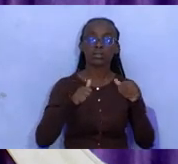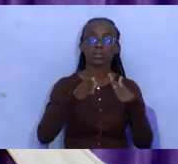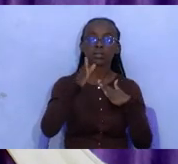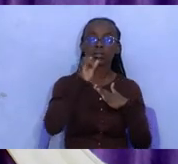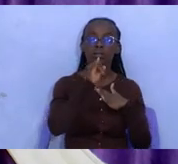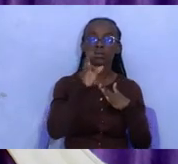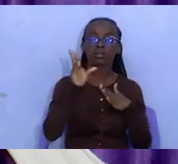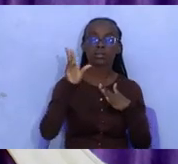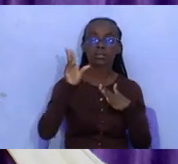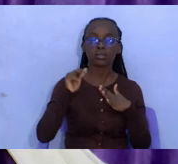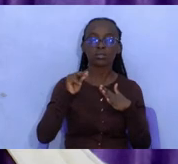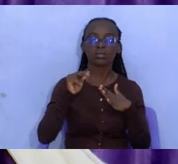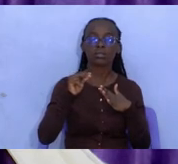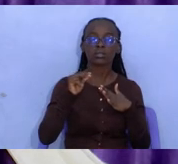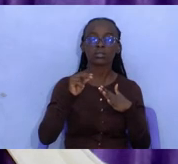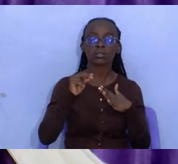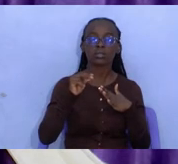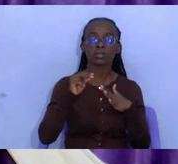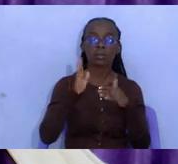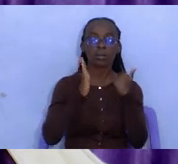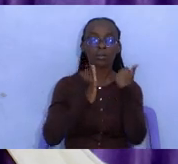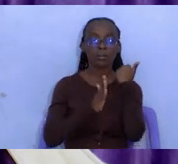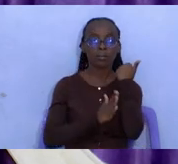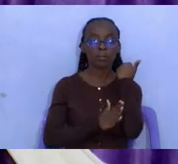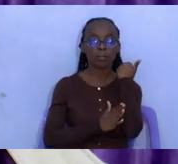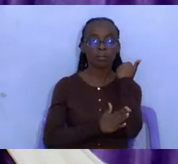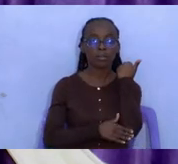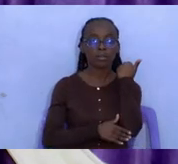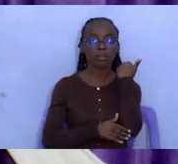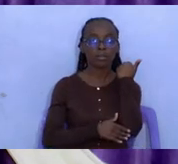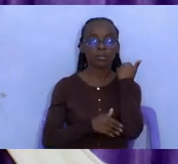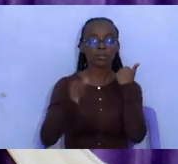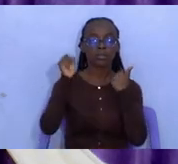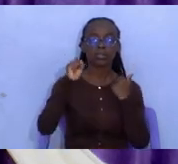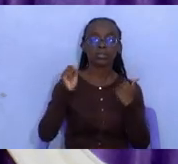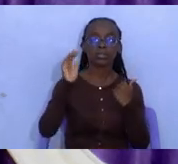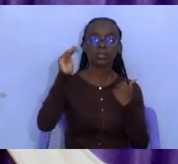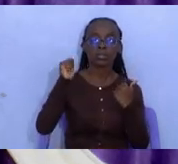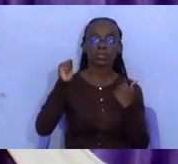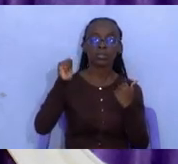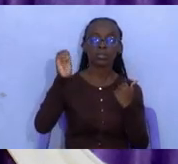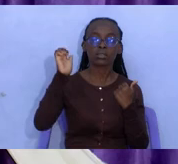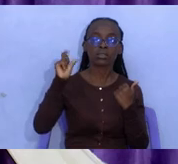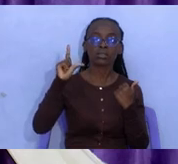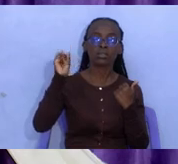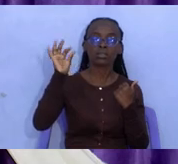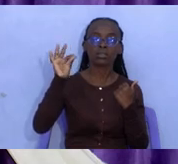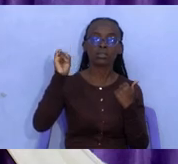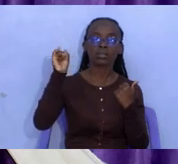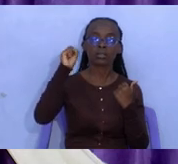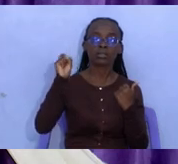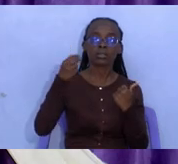sio mdhalimu sana. Hata kidogo Mungu si mdhalimu. Niseme hivyo. Mungu si